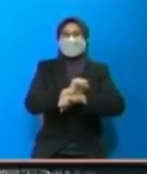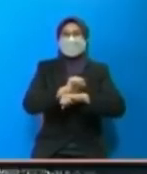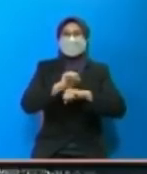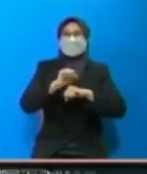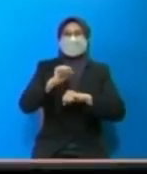bakalan reaction video